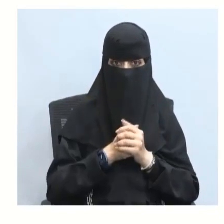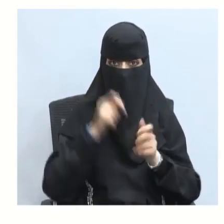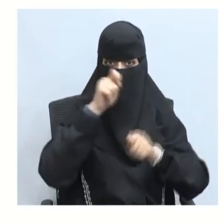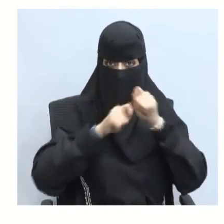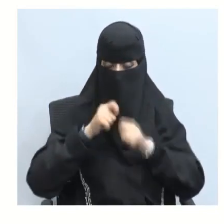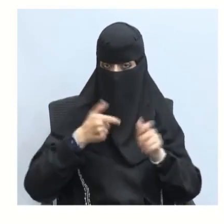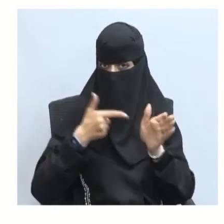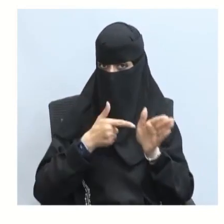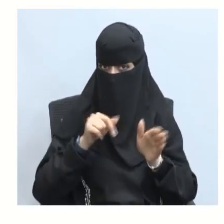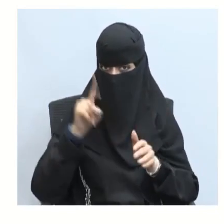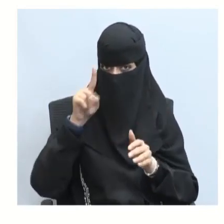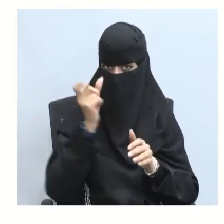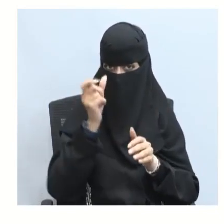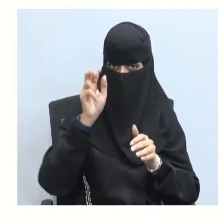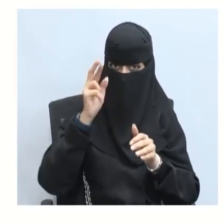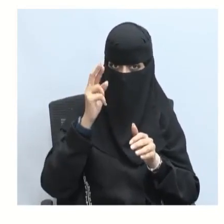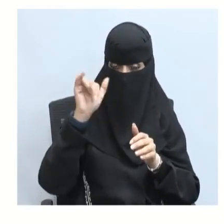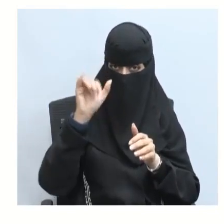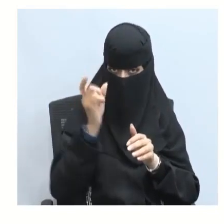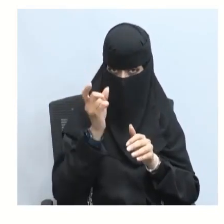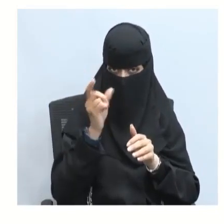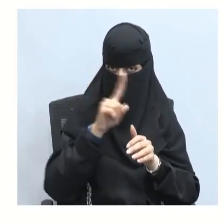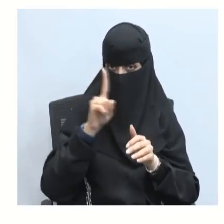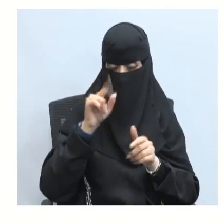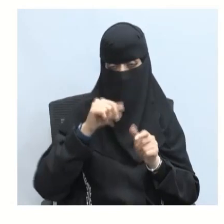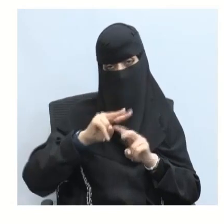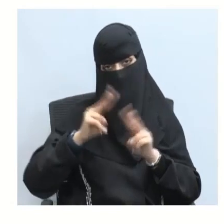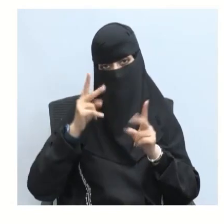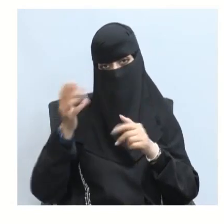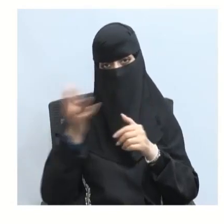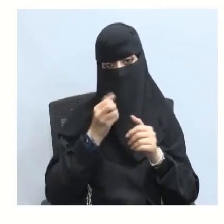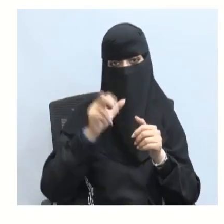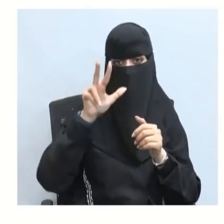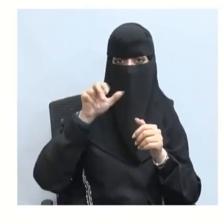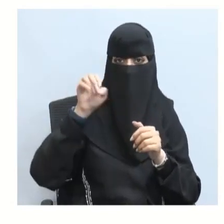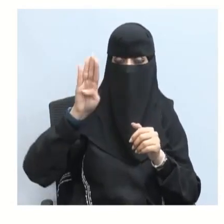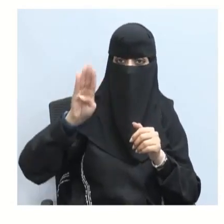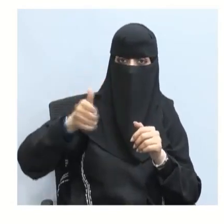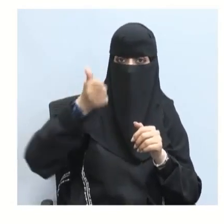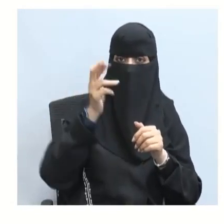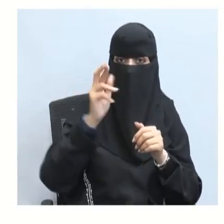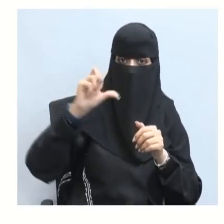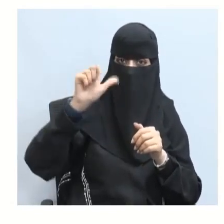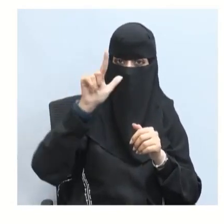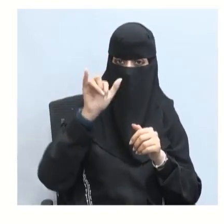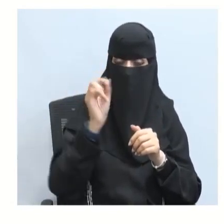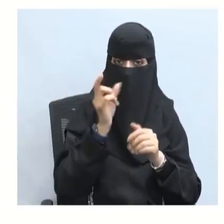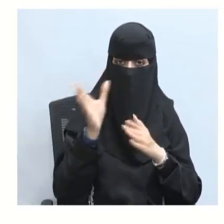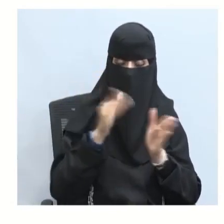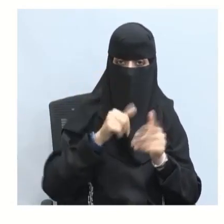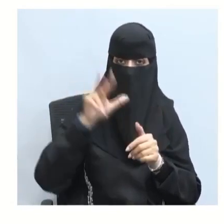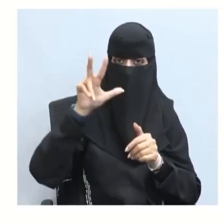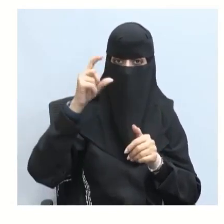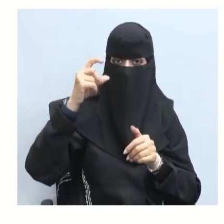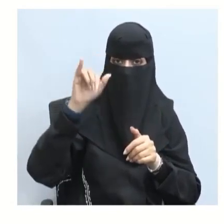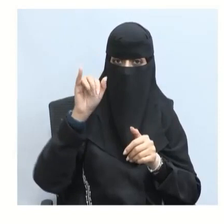مثلا عندما تركب سياره او حافله فانك تستخدم الهيدروكربونات الجازولين الديزل الذان يستخدمان في تسيير